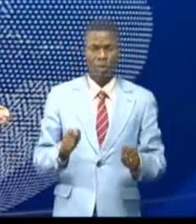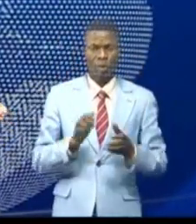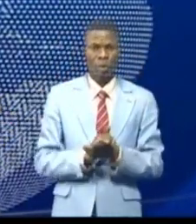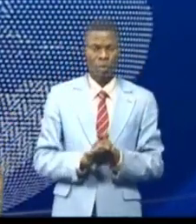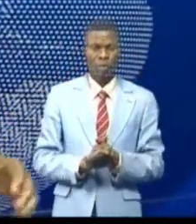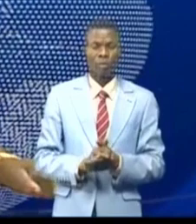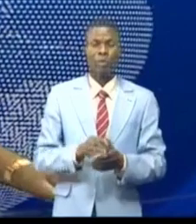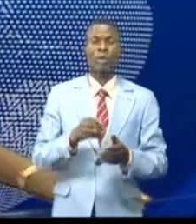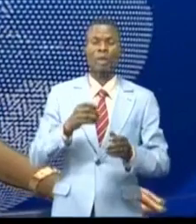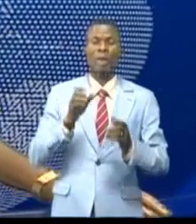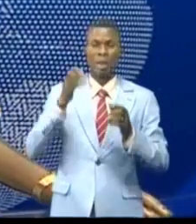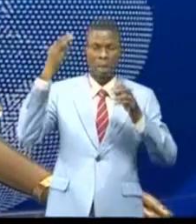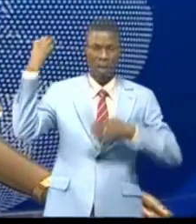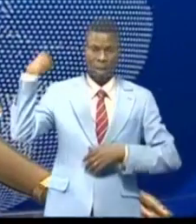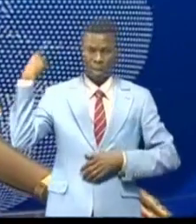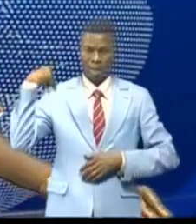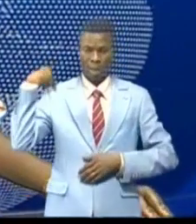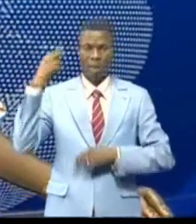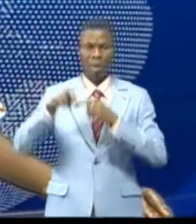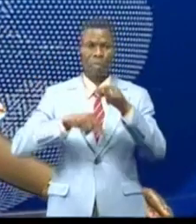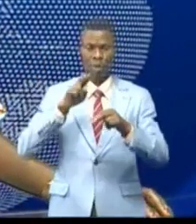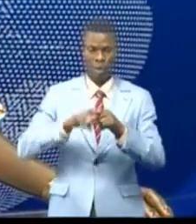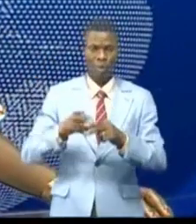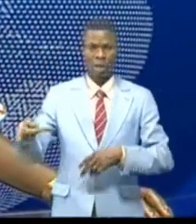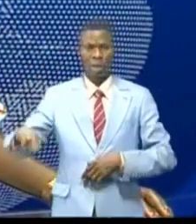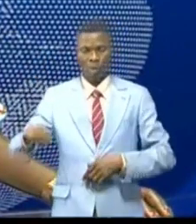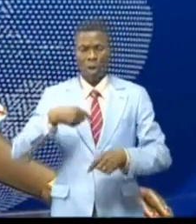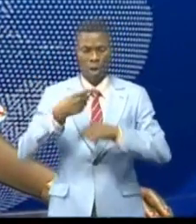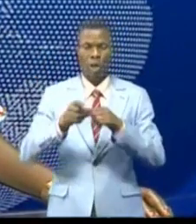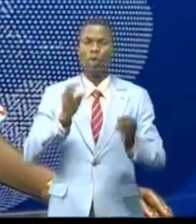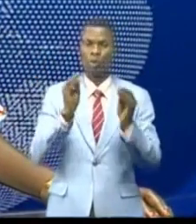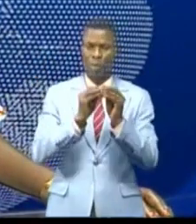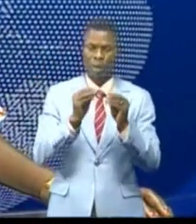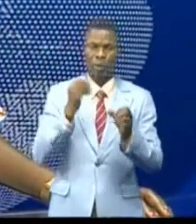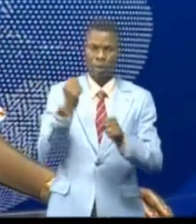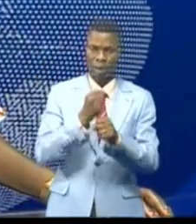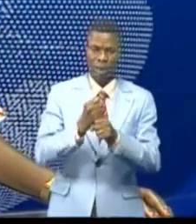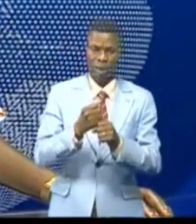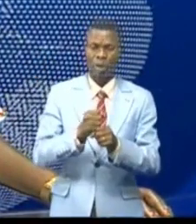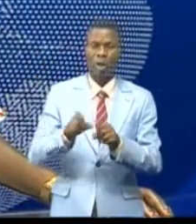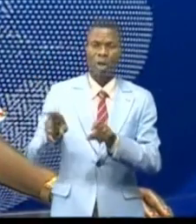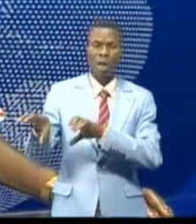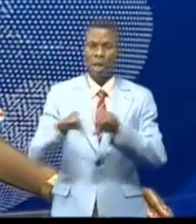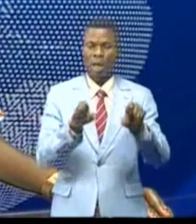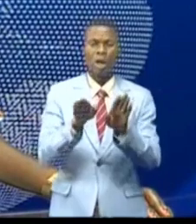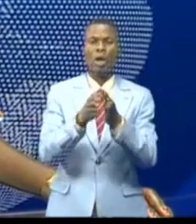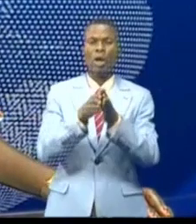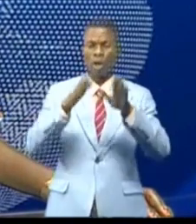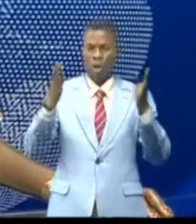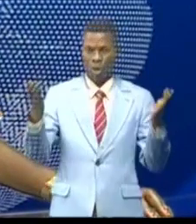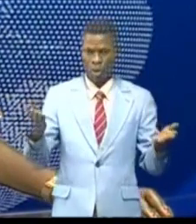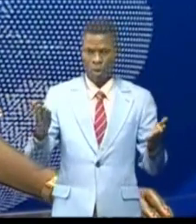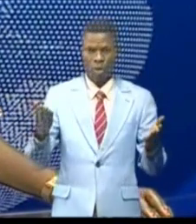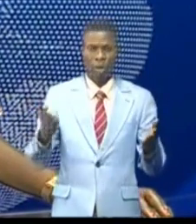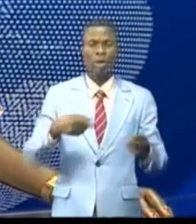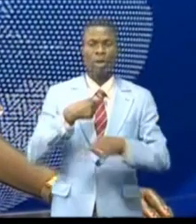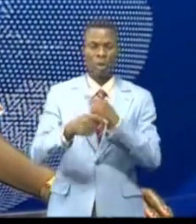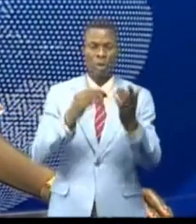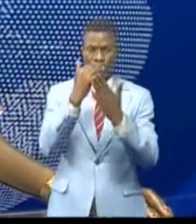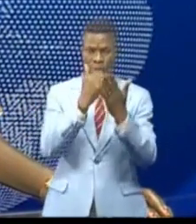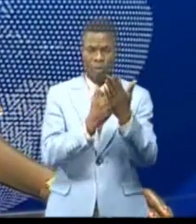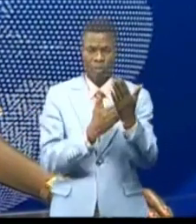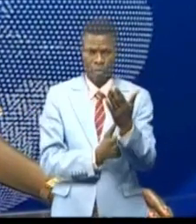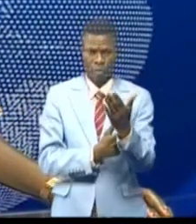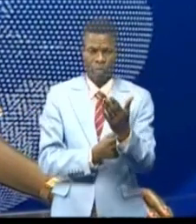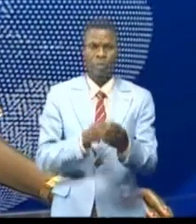rentrée parlementaire dans des assemblées provinciales à travers le pays. Des cérémonies solennelles organisées à ce sujet ont été enregistrées.